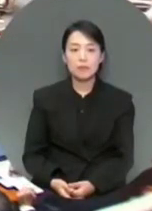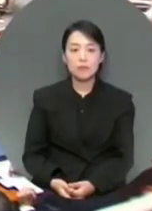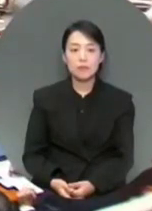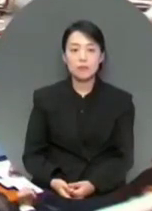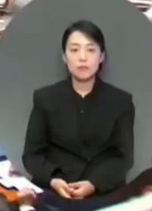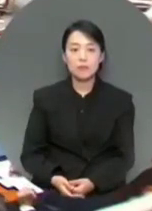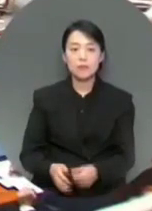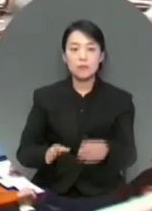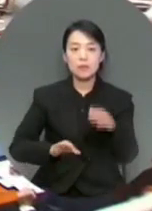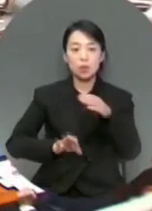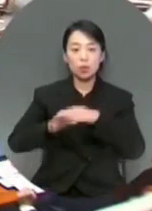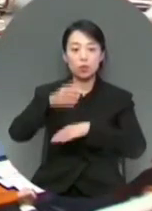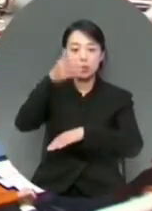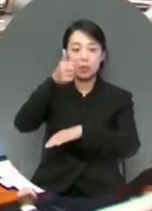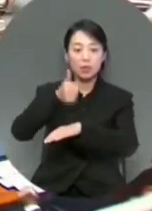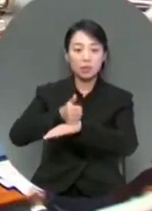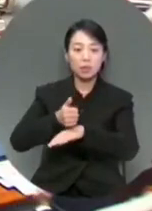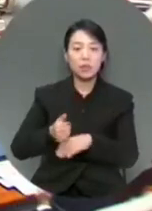어제 마지막입니다.